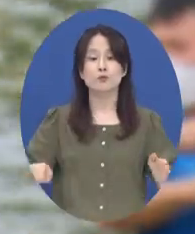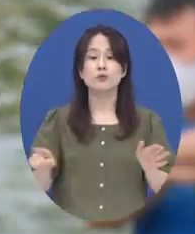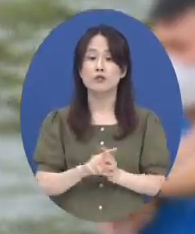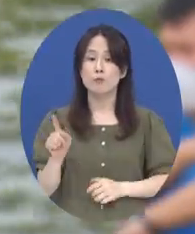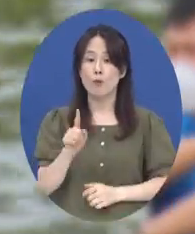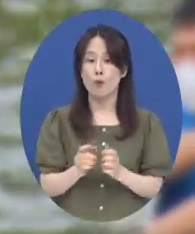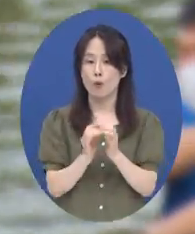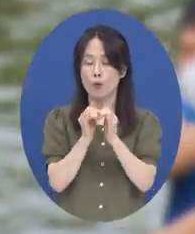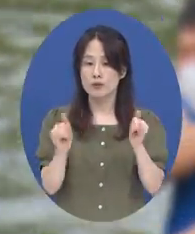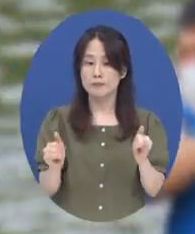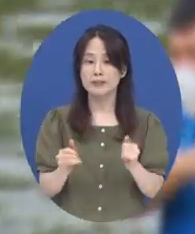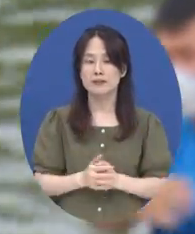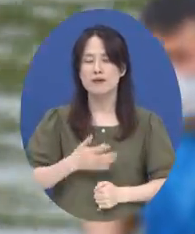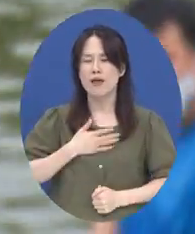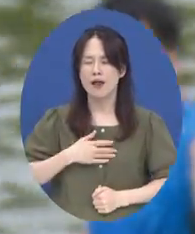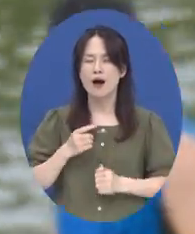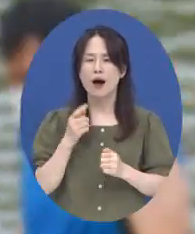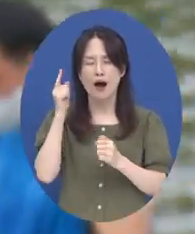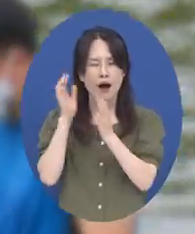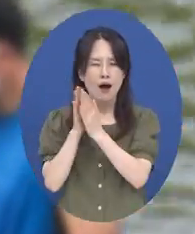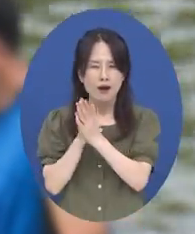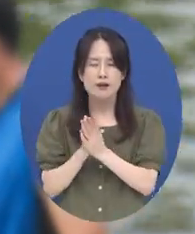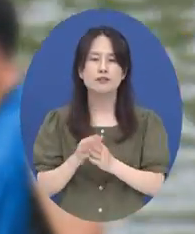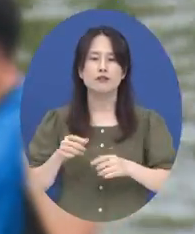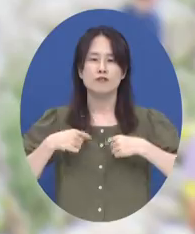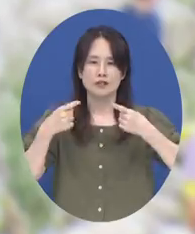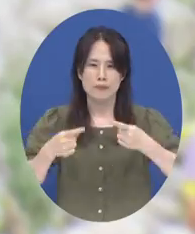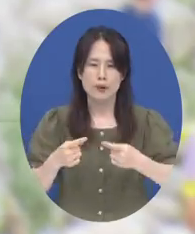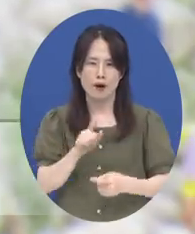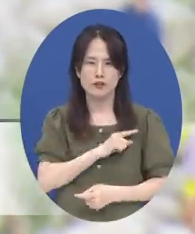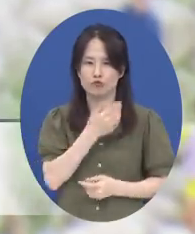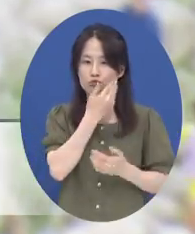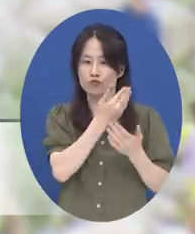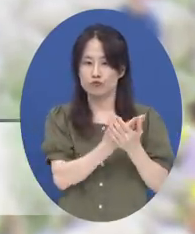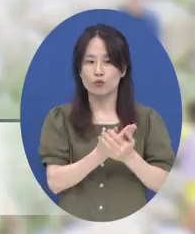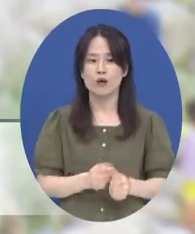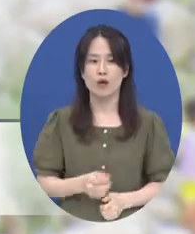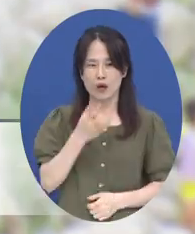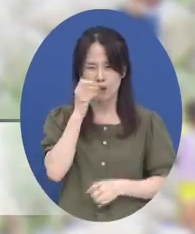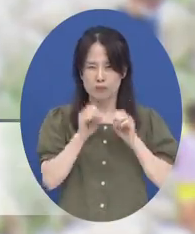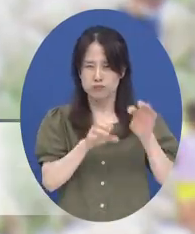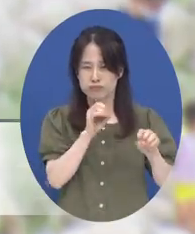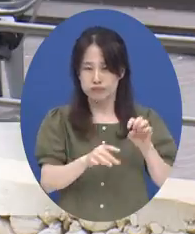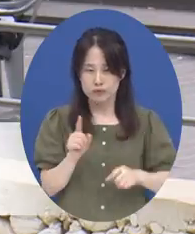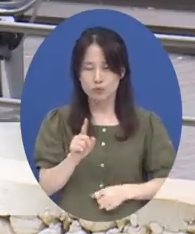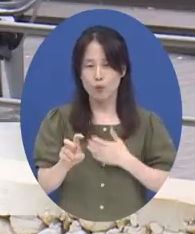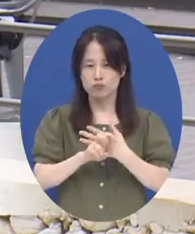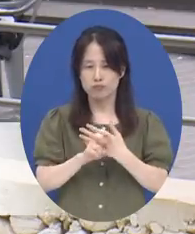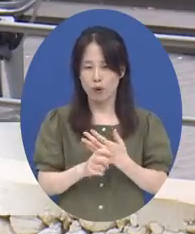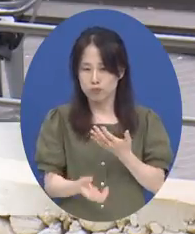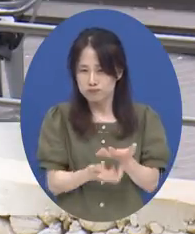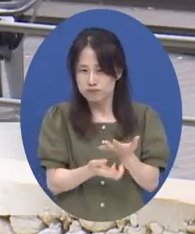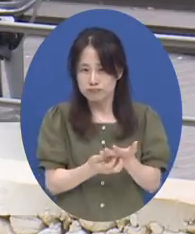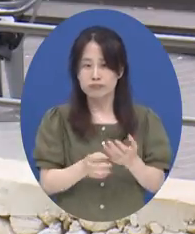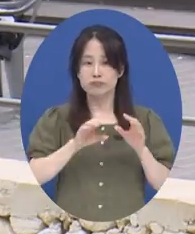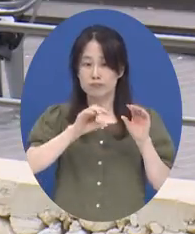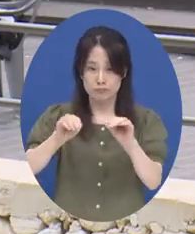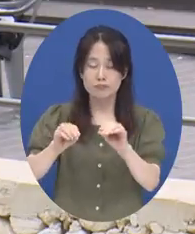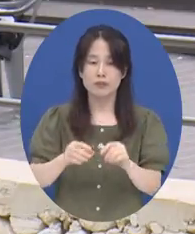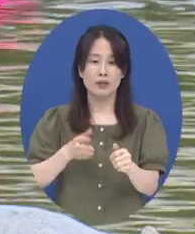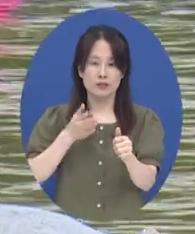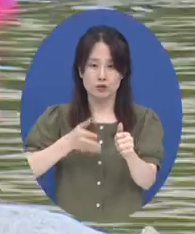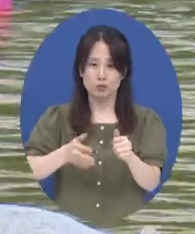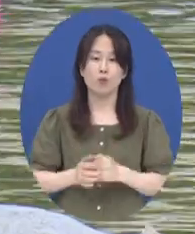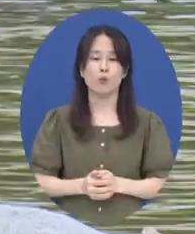위해서는 시민들의 자발적 참여가 가장 중요합니다. 계곡 내 쓰레기 무단 투기와 불법 취사를 삼가고